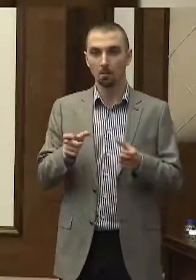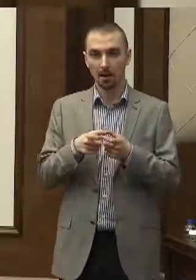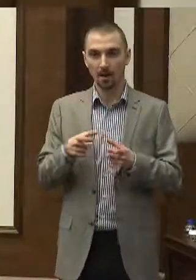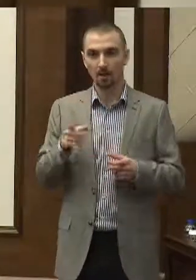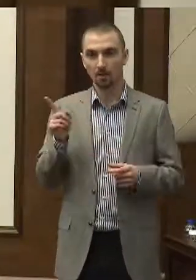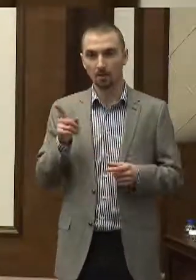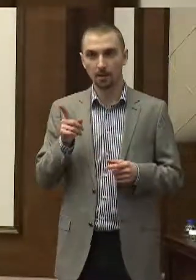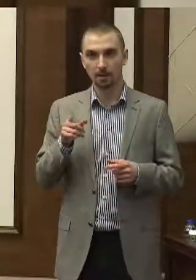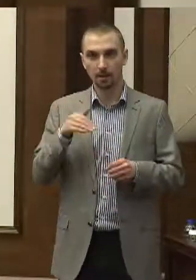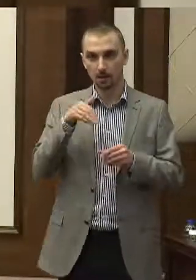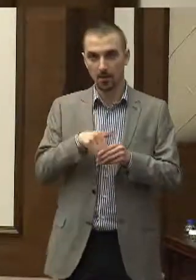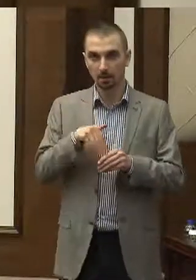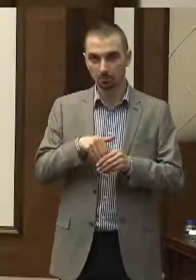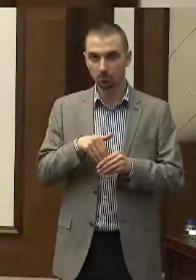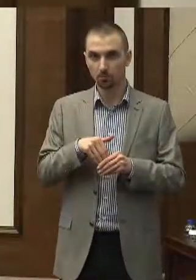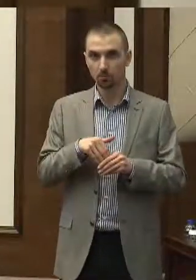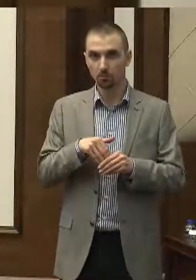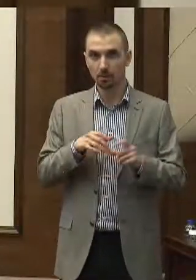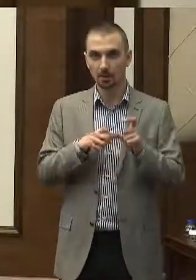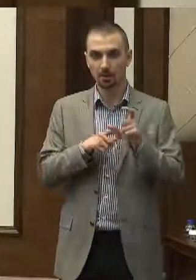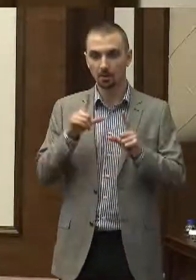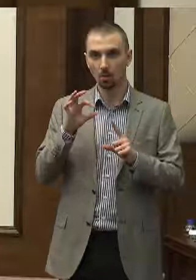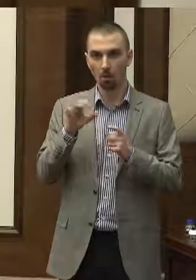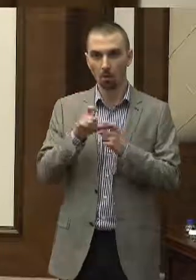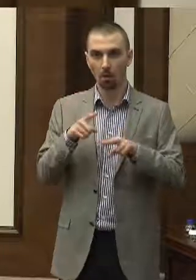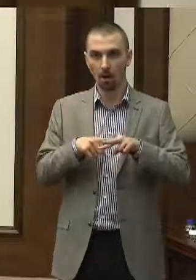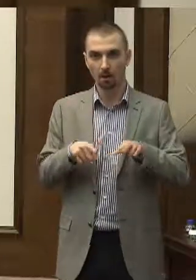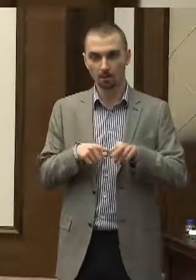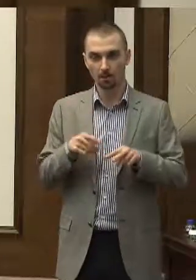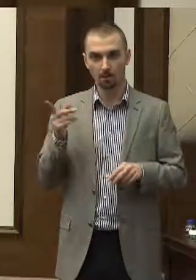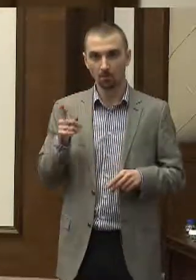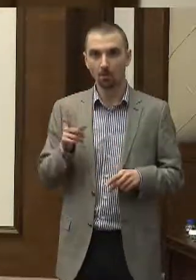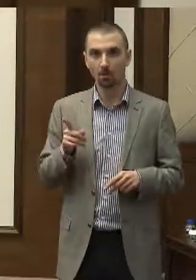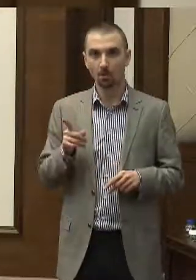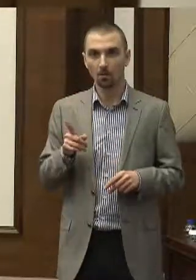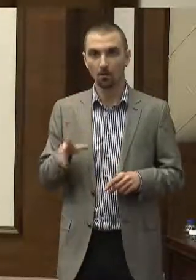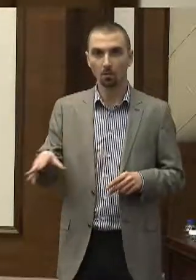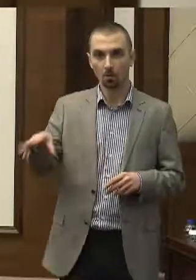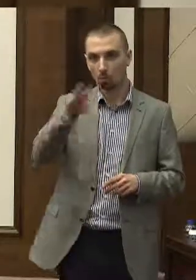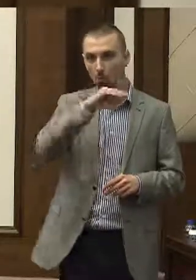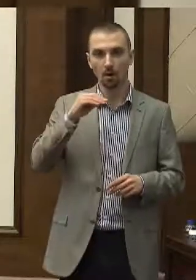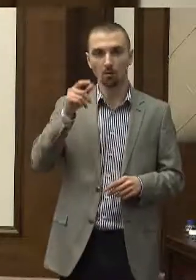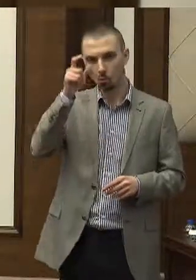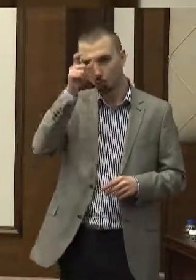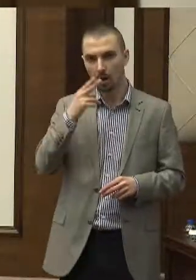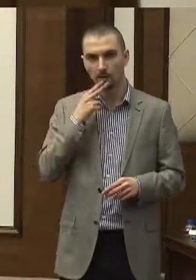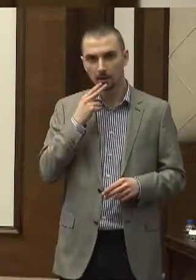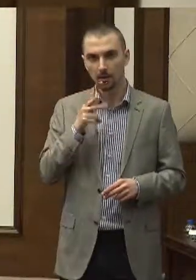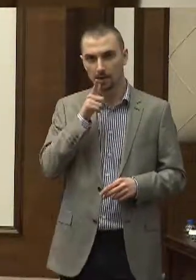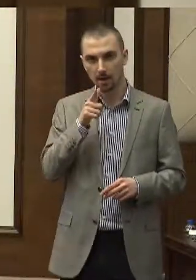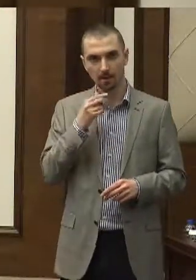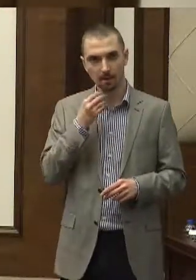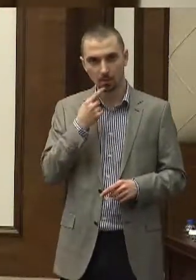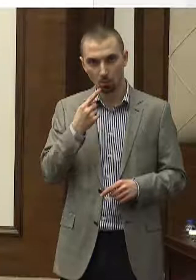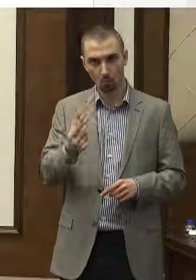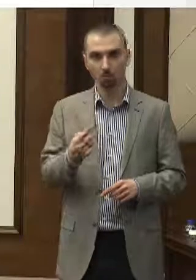seçim sloganı olan şu cümlelerle tüm Türk kadınlarına sesleniyorum. Türk